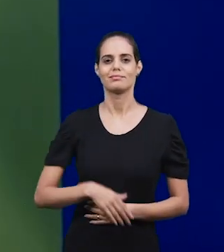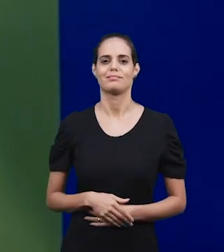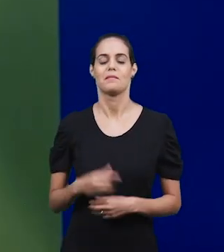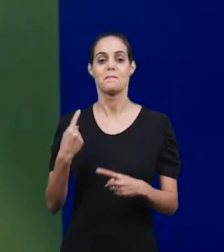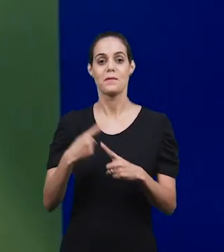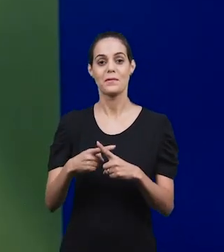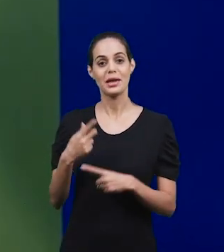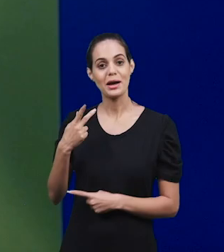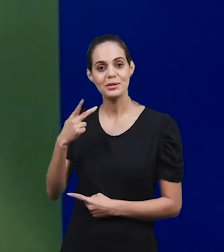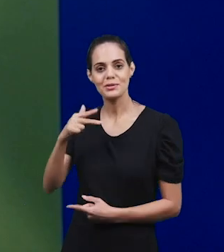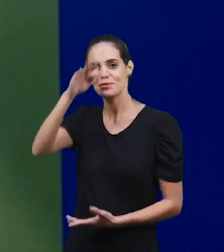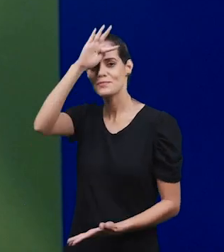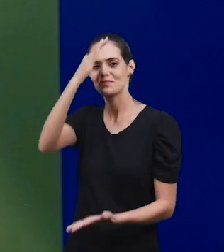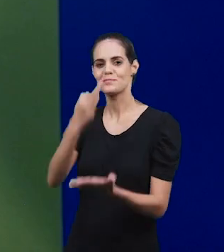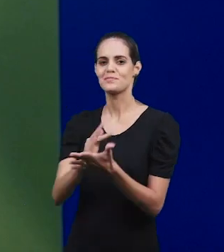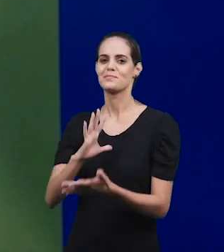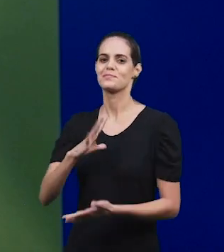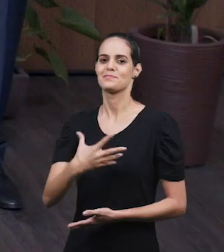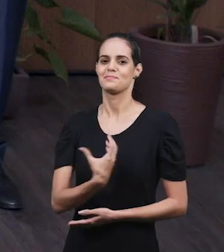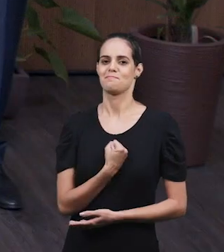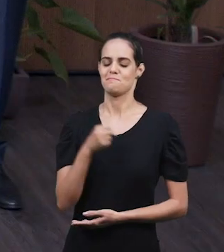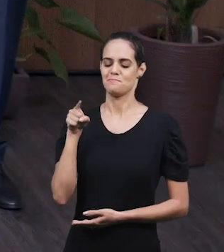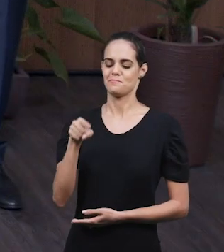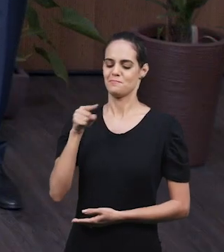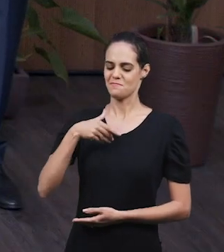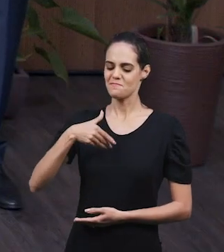ta foi t'a sauvé. »